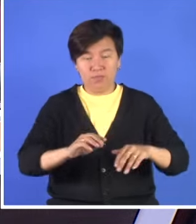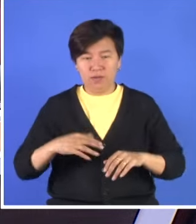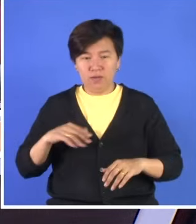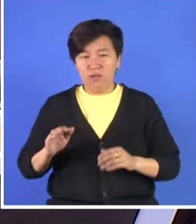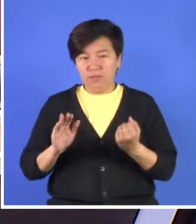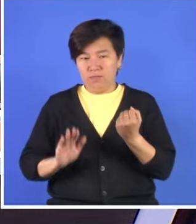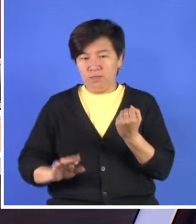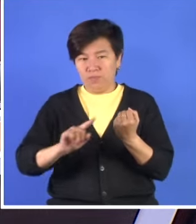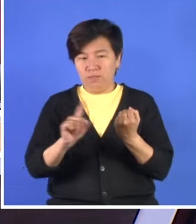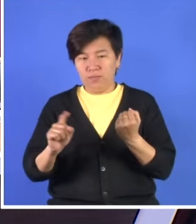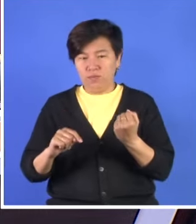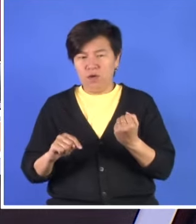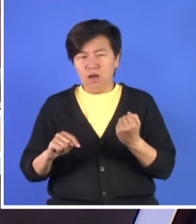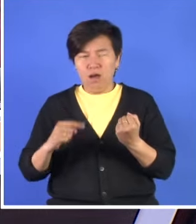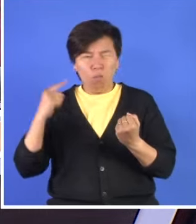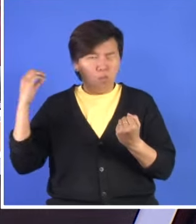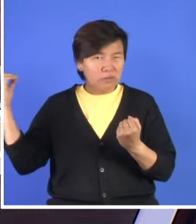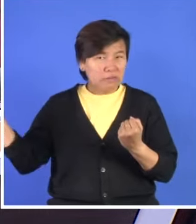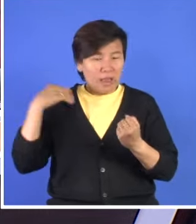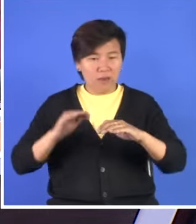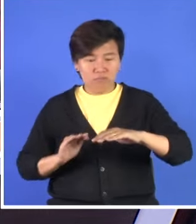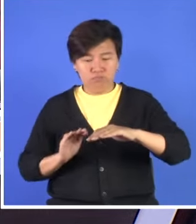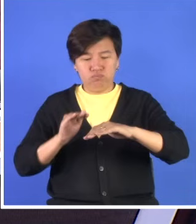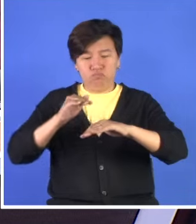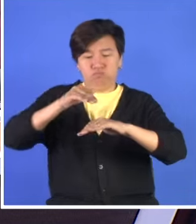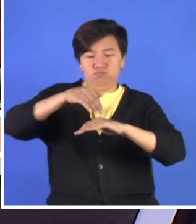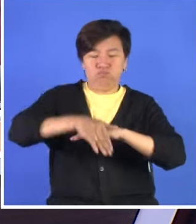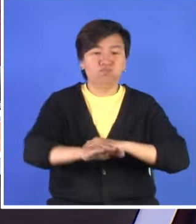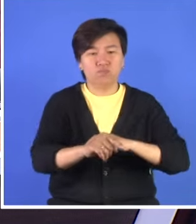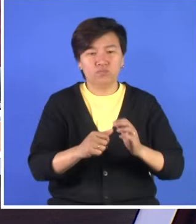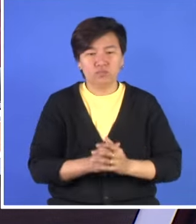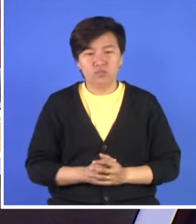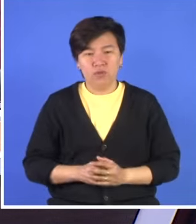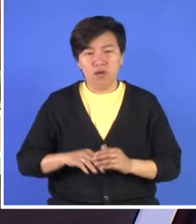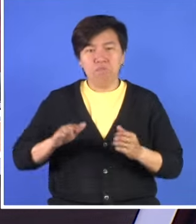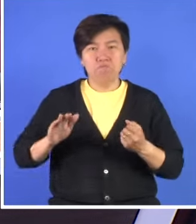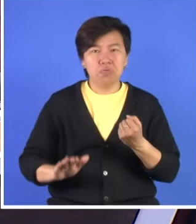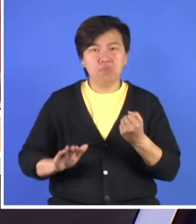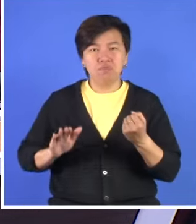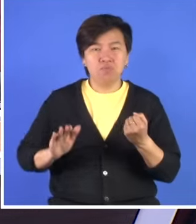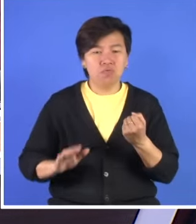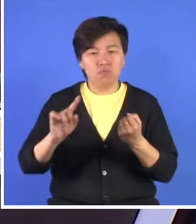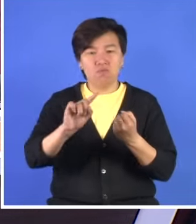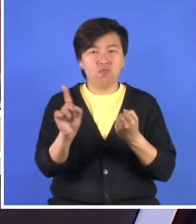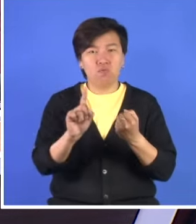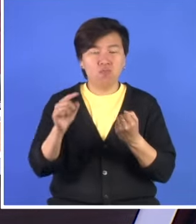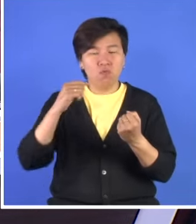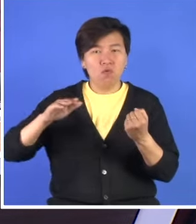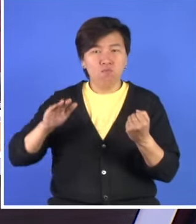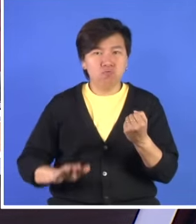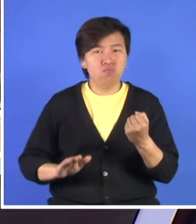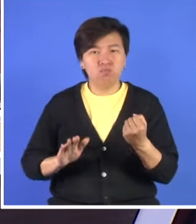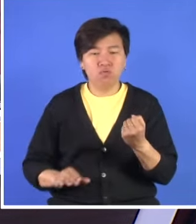ครื่องนิดนึงเสียงมันก็ดังบื้นอย่างนี้อารมณ์นั้นมันก็ดูเหมือนแบบเบิ้ลเครื่องอะพี่แป๊ะ ครับ แล้วคนแถวนั้นเนี่ยคือเขากำลังนั่ง